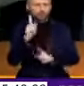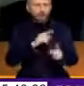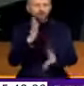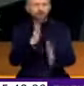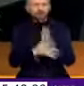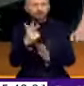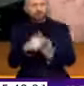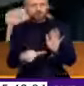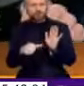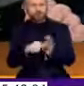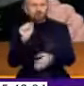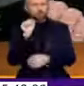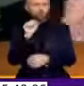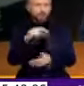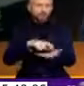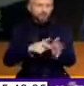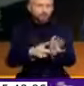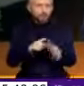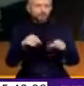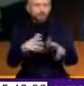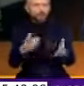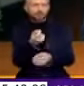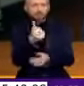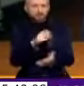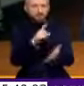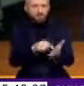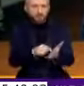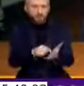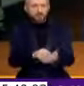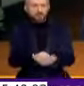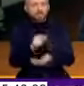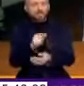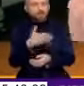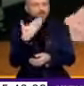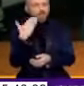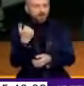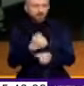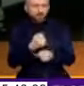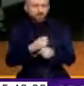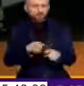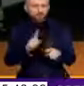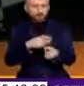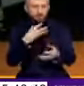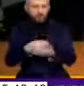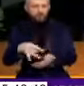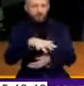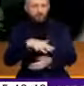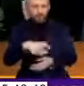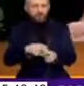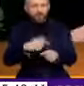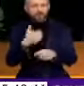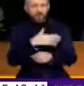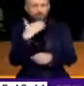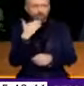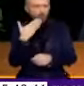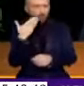Хрещатик 36, простукатися в кабінет, щоб вирішити якісь маленькі питання. Їй набагато легше будинку, зробити це в своєму районі. Це вже